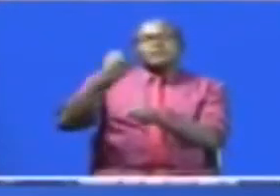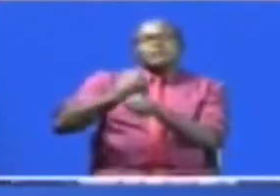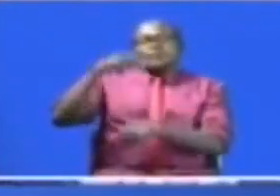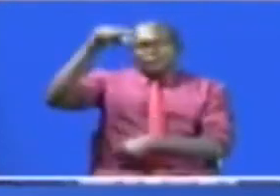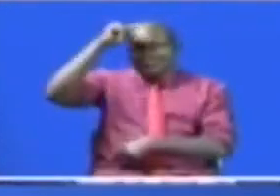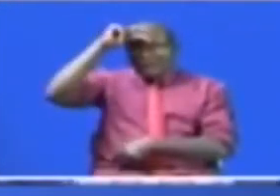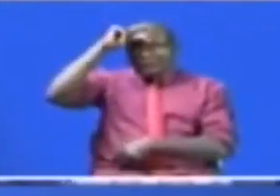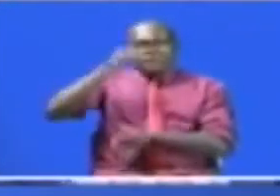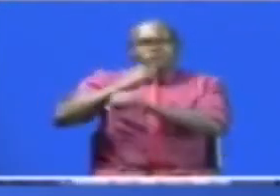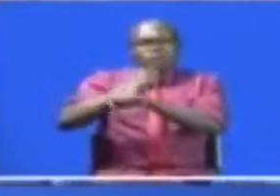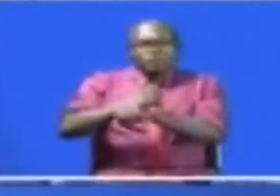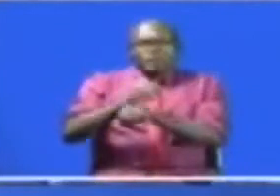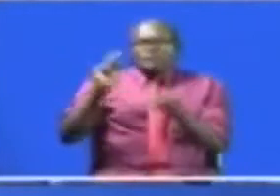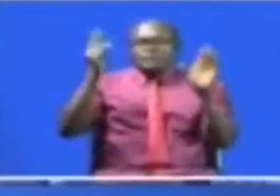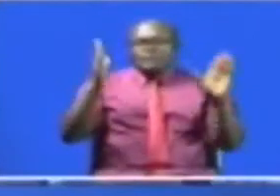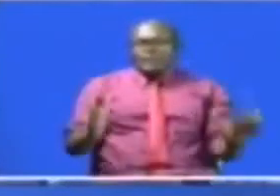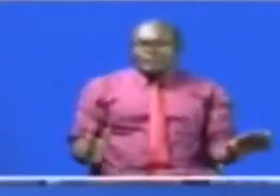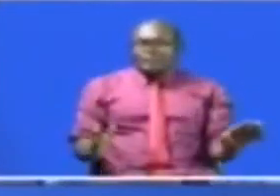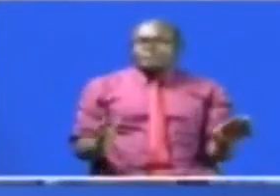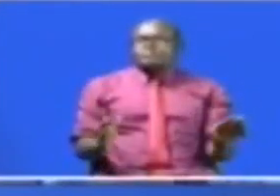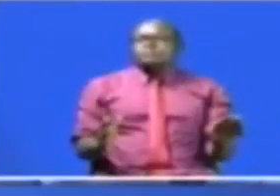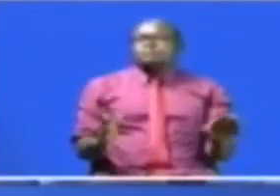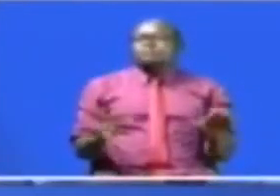serikali kuchunga maisha ya mwananchi. We have not seen